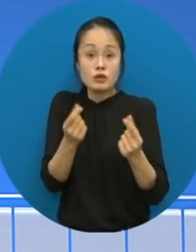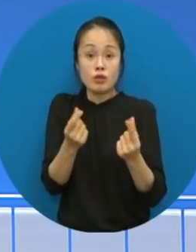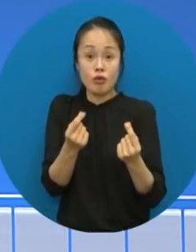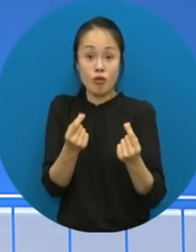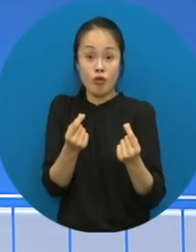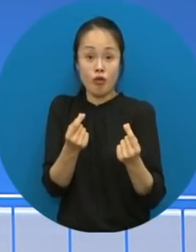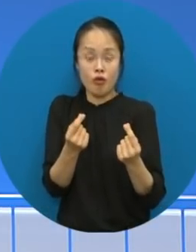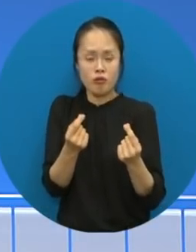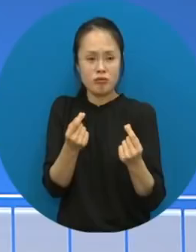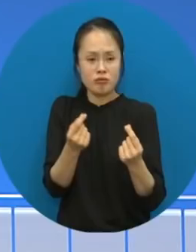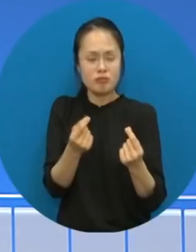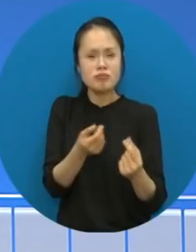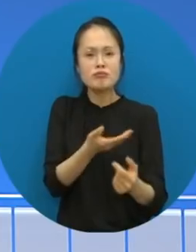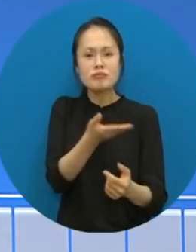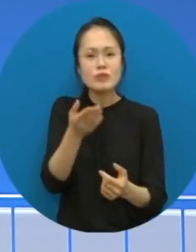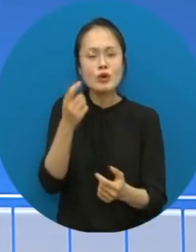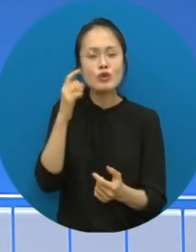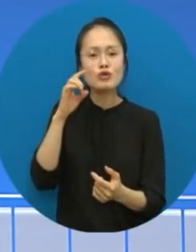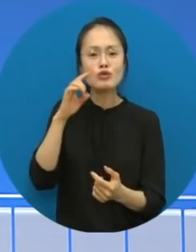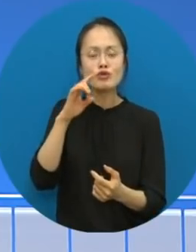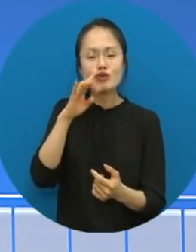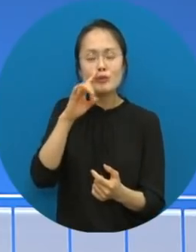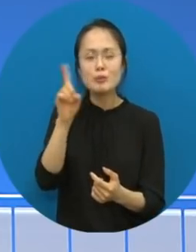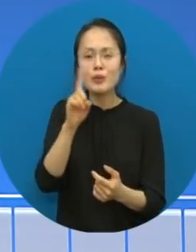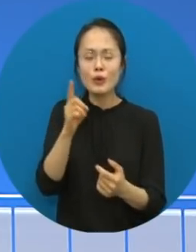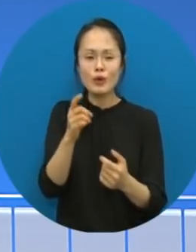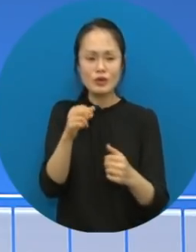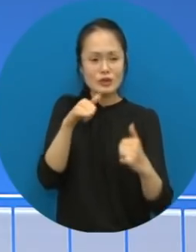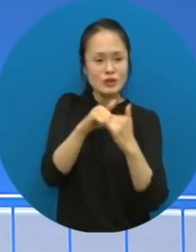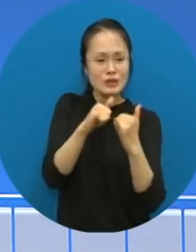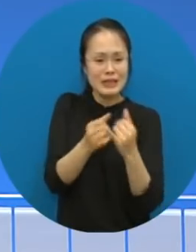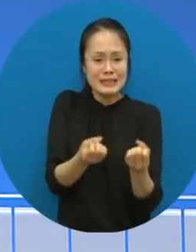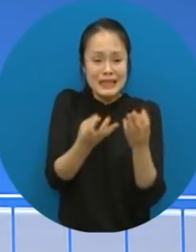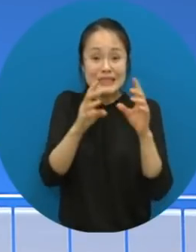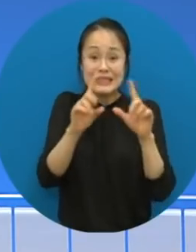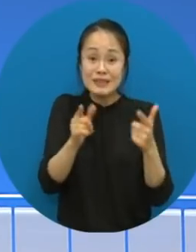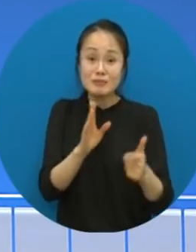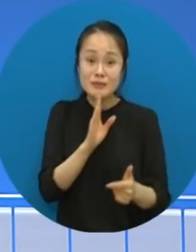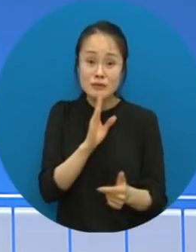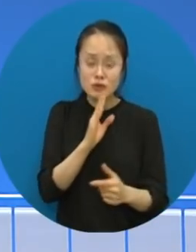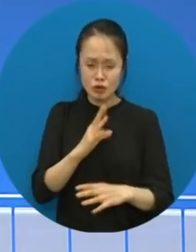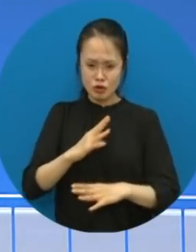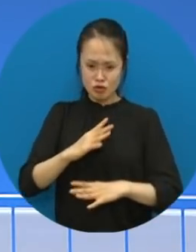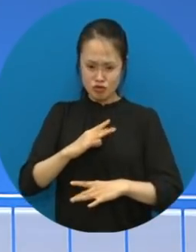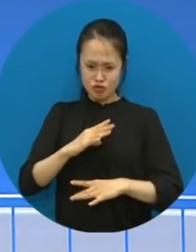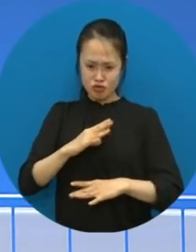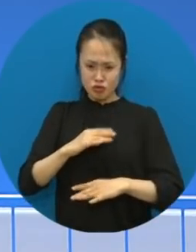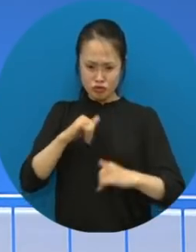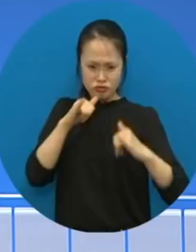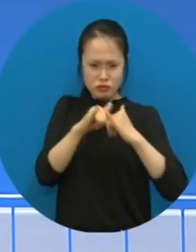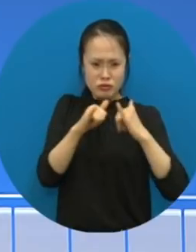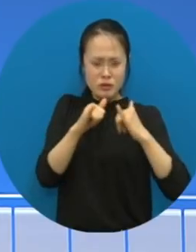전쟁이 잔치인가요? 그렇게 신나나? 근데 그들은 벌써 전쟁에 임한 자처럼